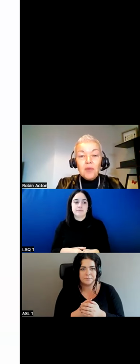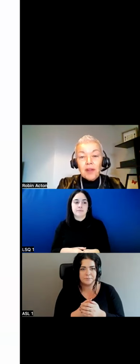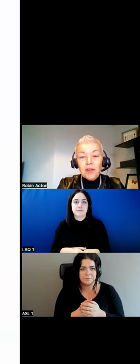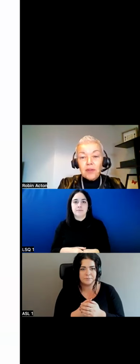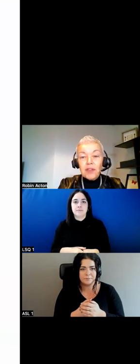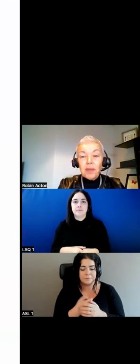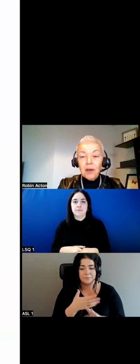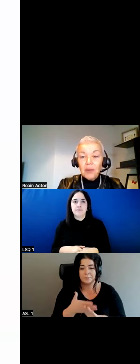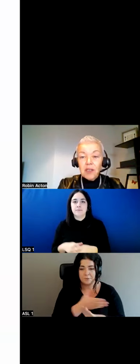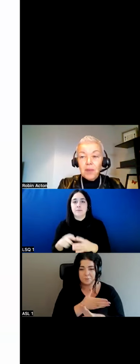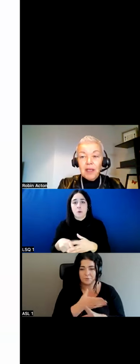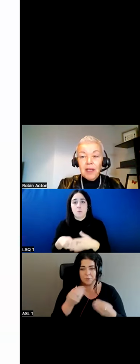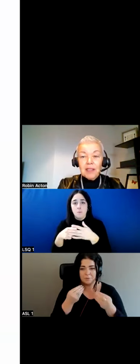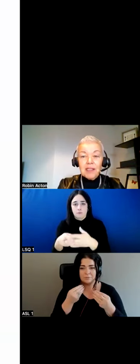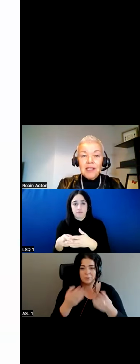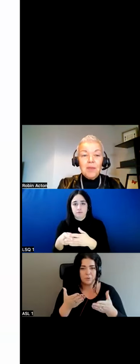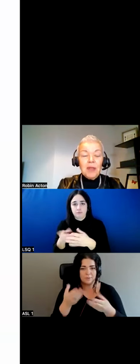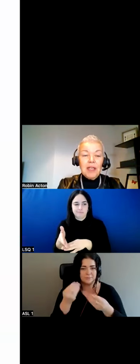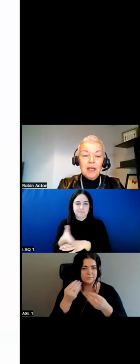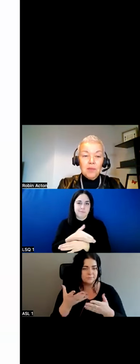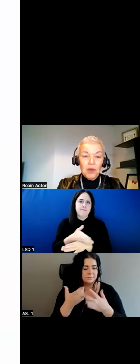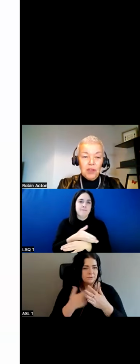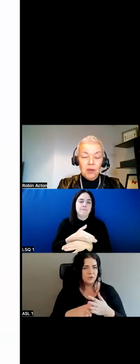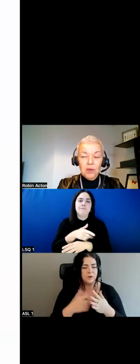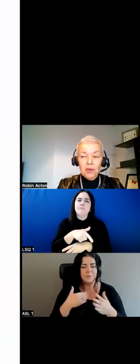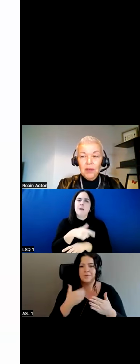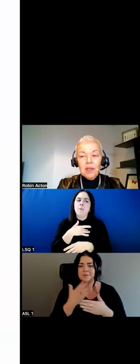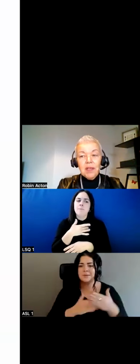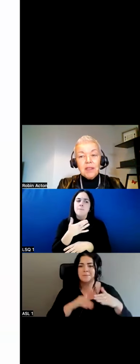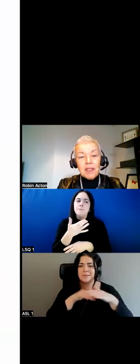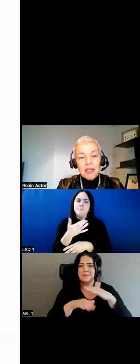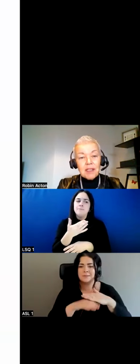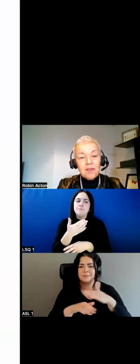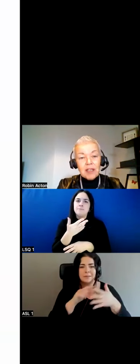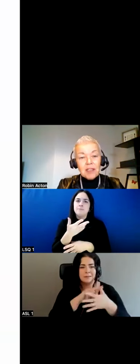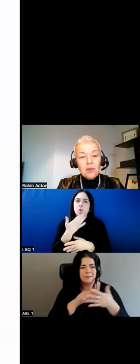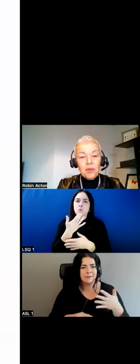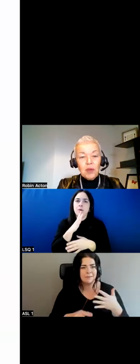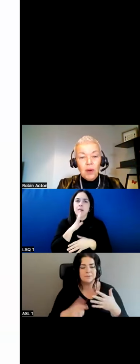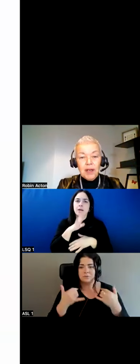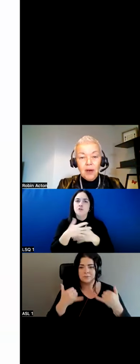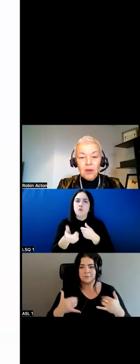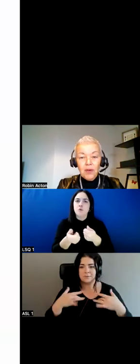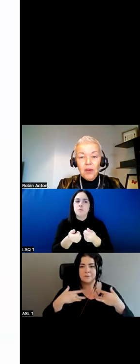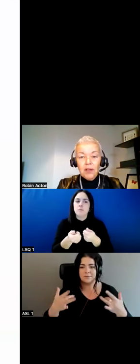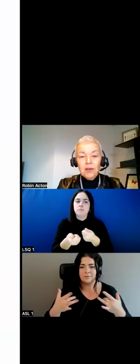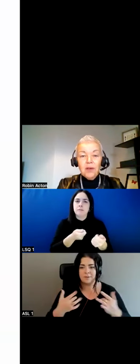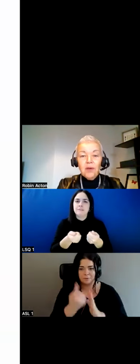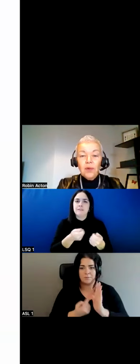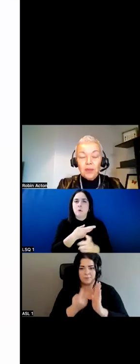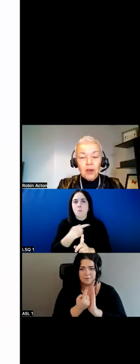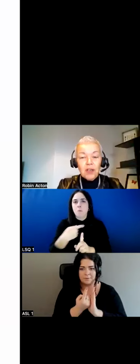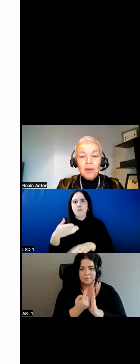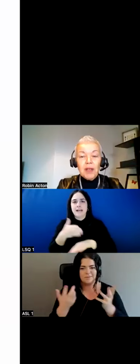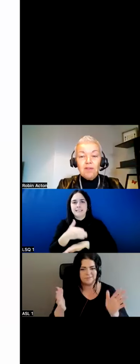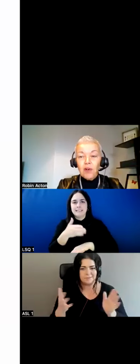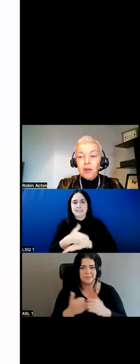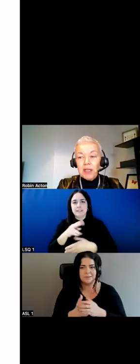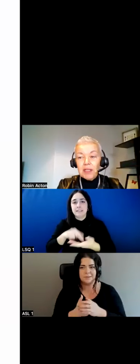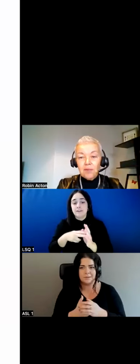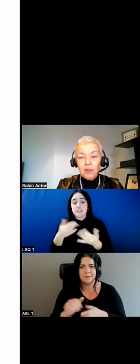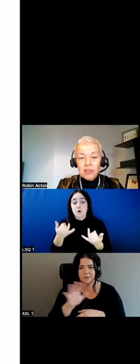Avant de commencer, j'aimerais passer en revue quelques points relatifs à l'administration et à l'accessibilité. L'événement d'aujourd'hui durera 1